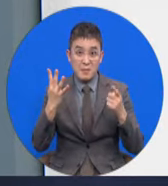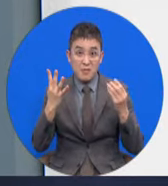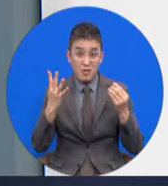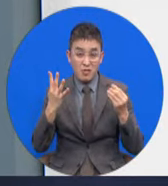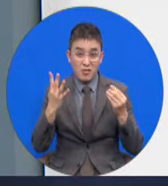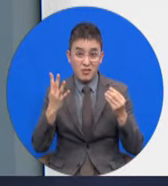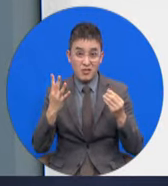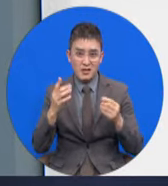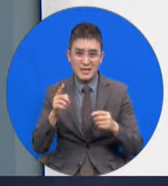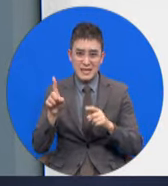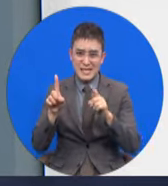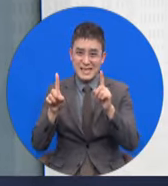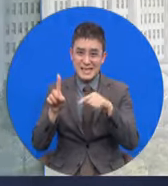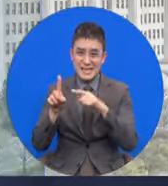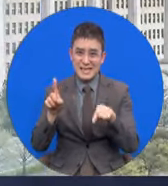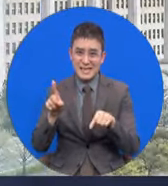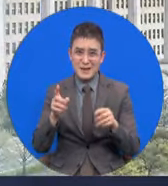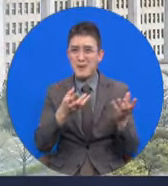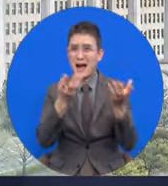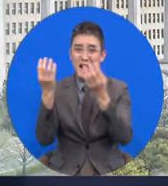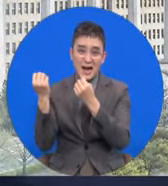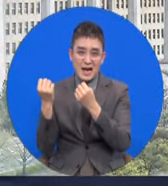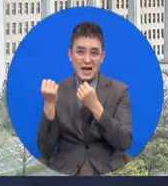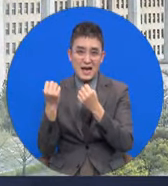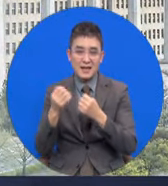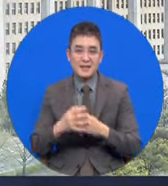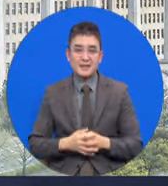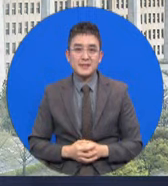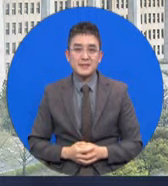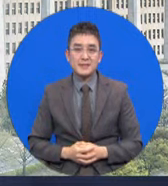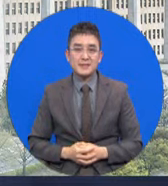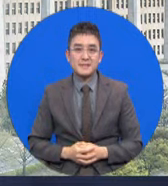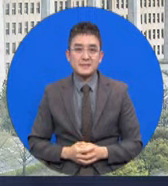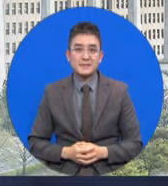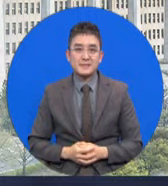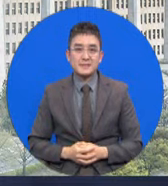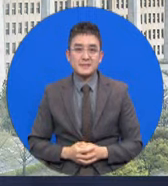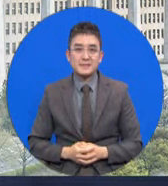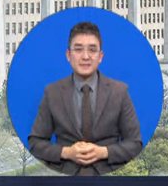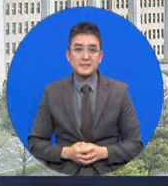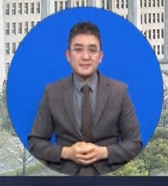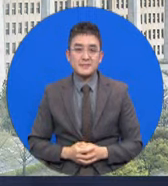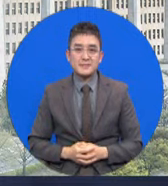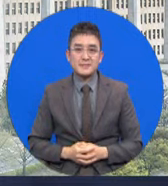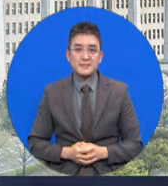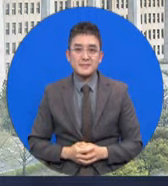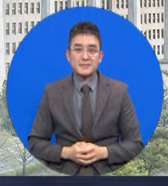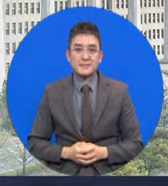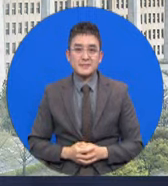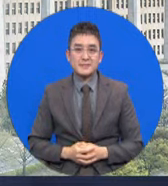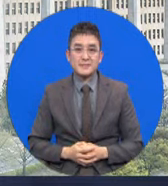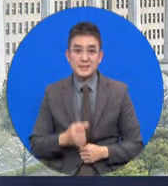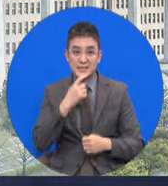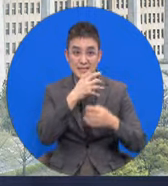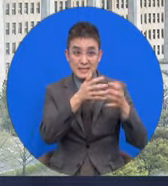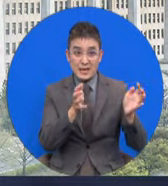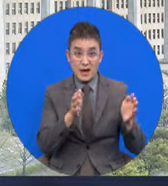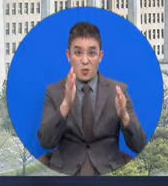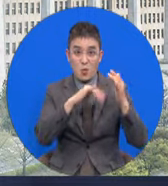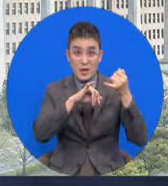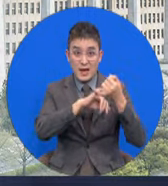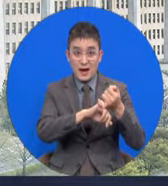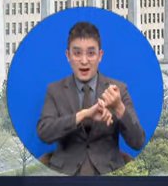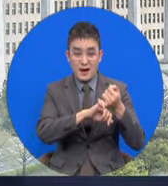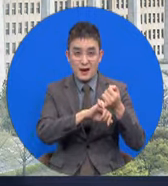많기 때문에 그래서 가구당 100만 원 이제 4인 기준을 전제로 과거 기준으로 하는 건데 민주당의 공약을